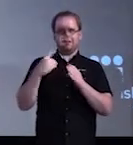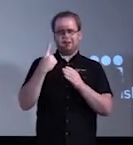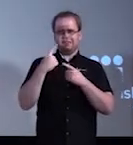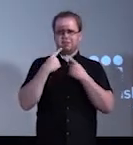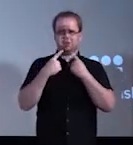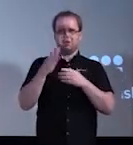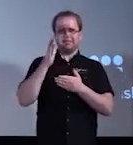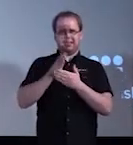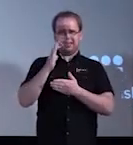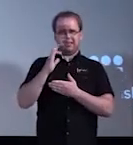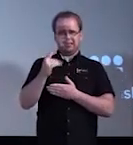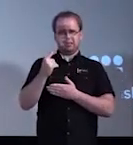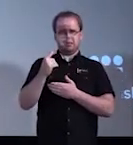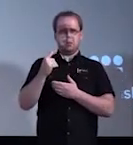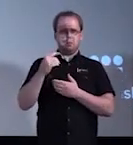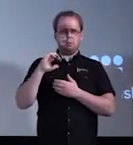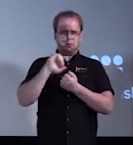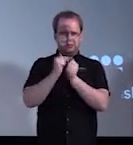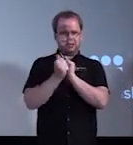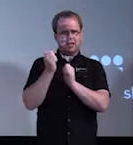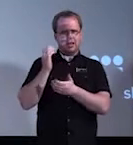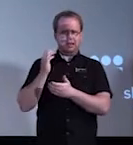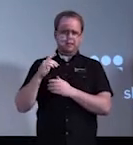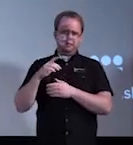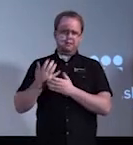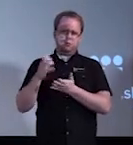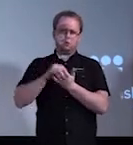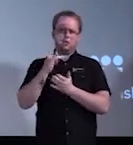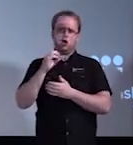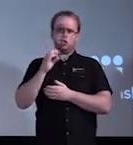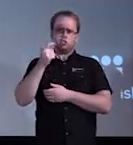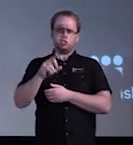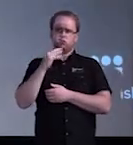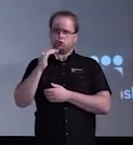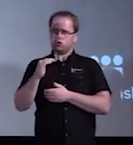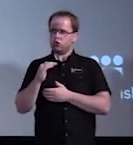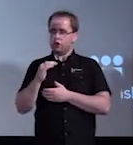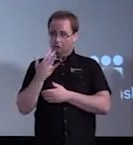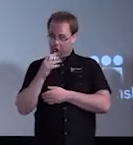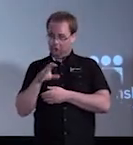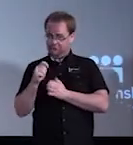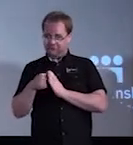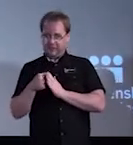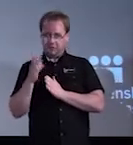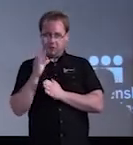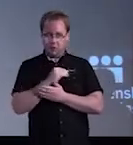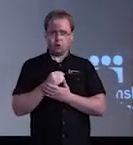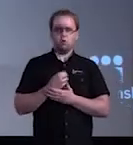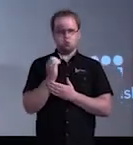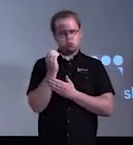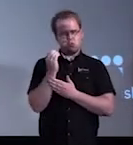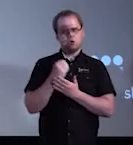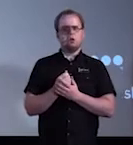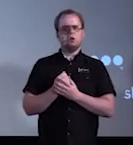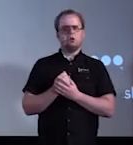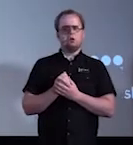om det säkerhetspolitiska läget i Östersjön just nu med överbefälhavaren. Och då kan man ju undra varför... Pratade ni om film då? Ja, och då är det ju just